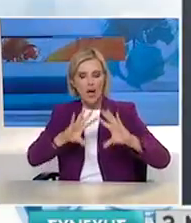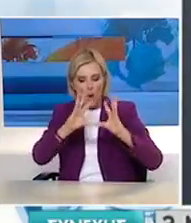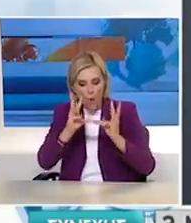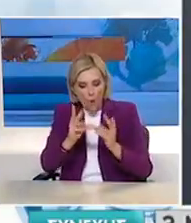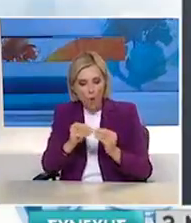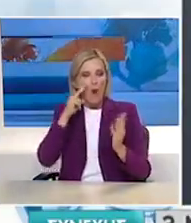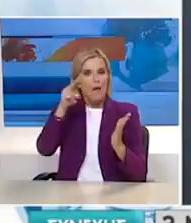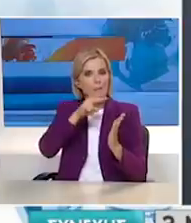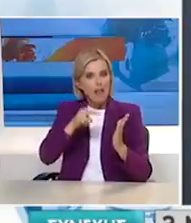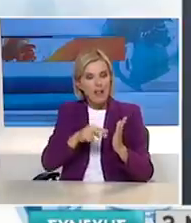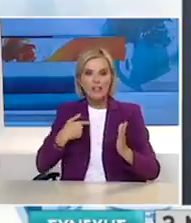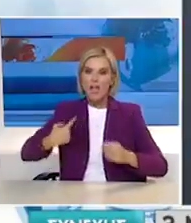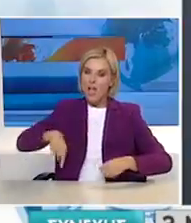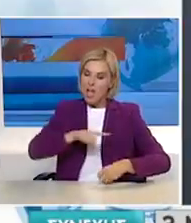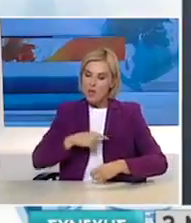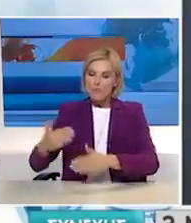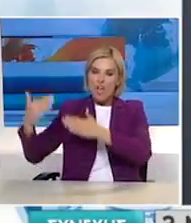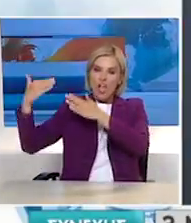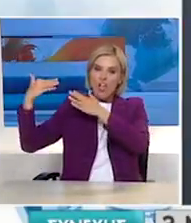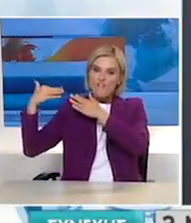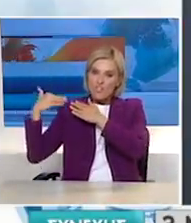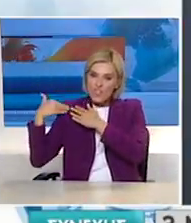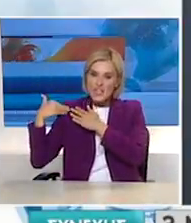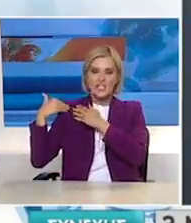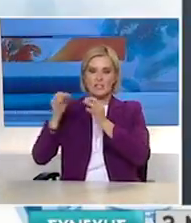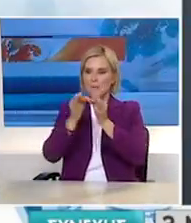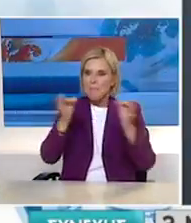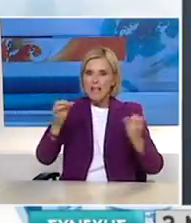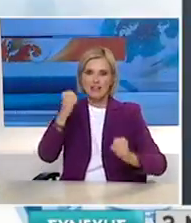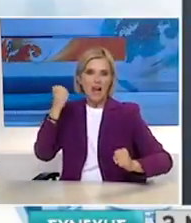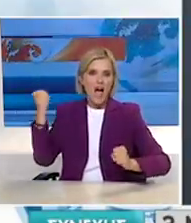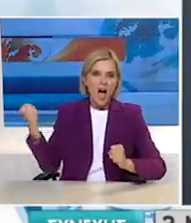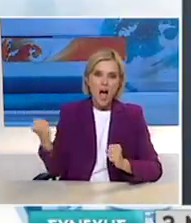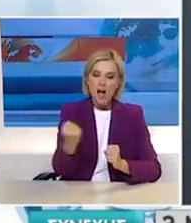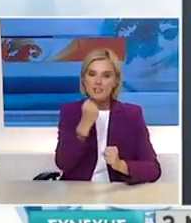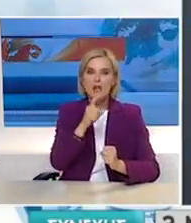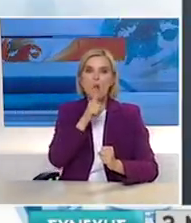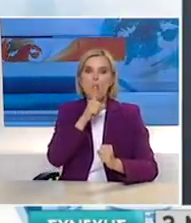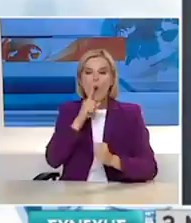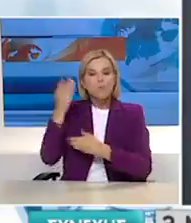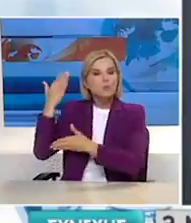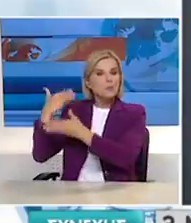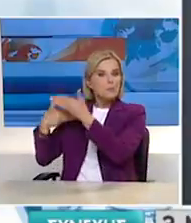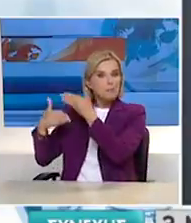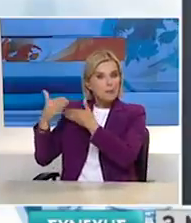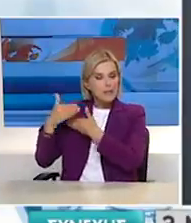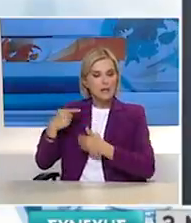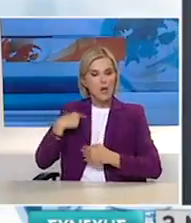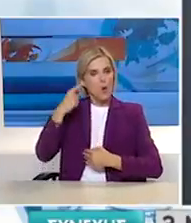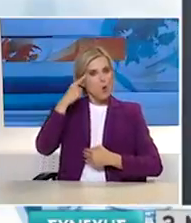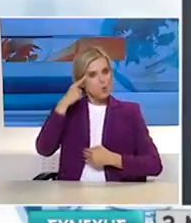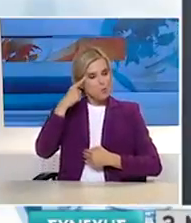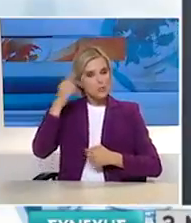Και με την ίδια ευθύνη που εξασφαλίσαμε διαδικασίες στεγανοποίησης και ανάσχεσης της πανδημίας τον προηγούμενο χρόνο, νομίζω ότι με την